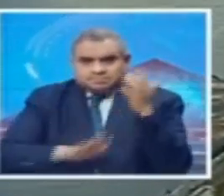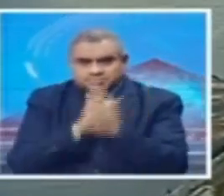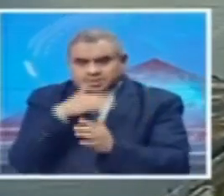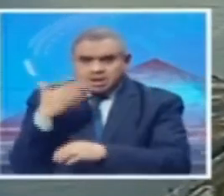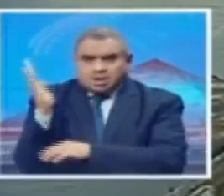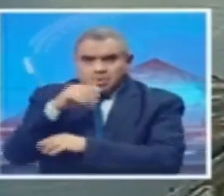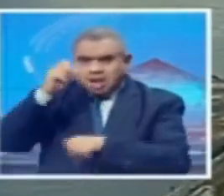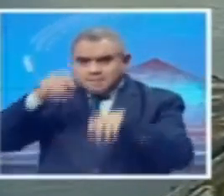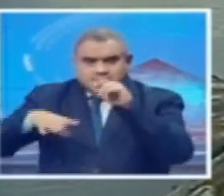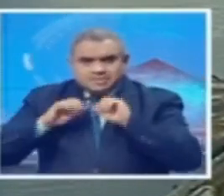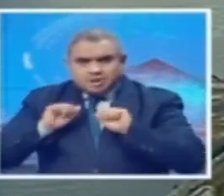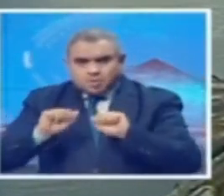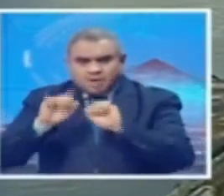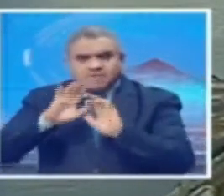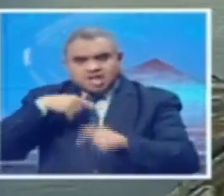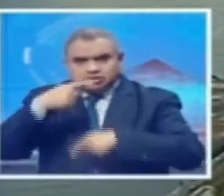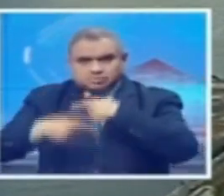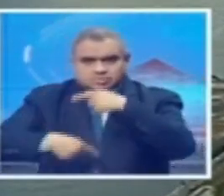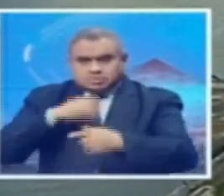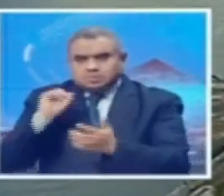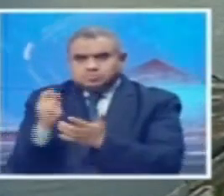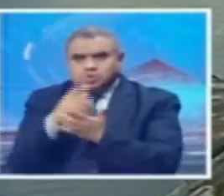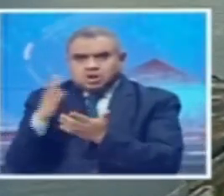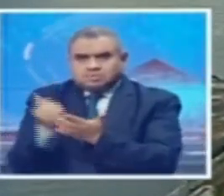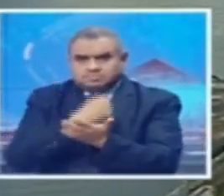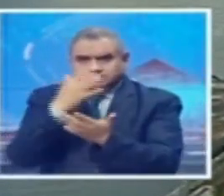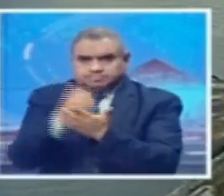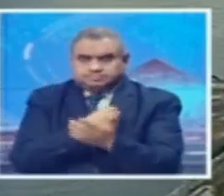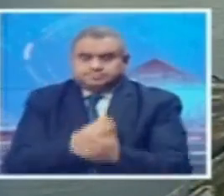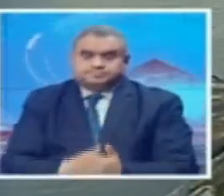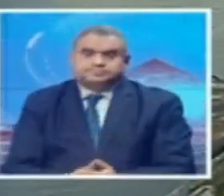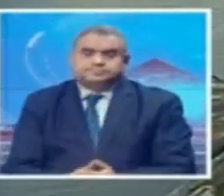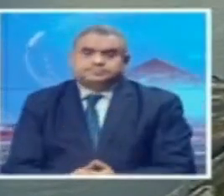اللازمة لتقليل الآثار الناجمة.